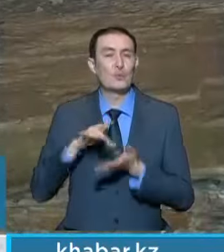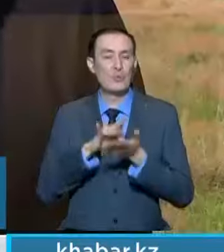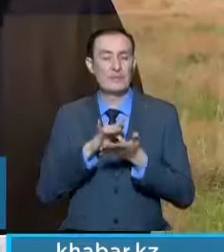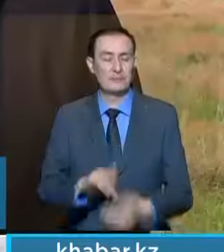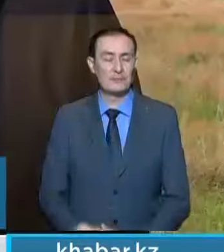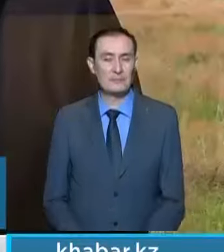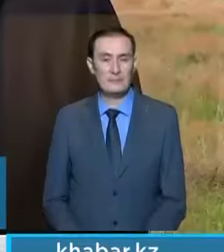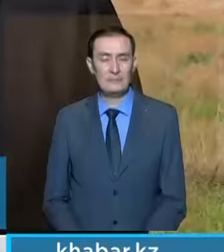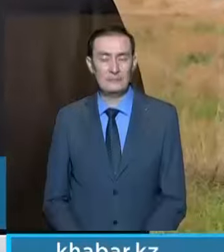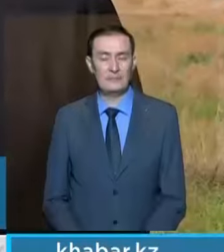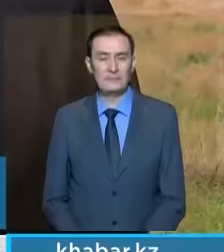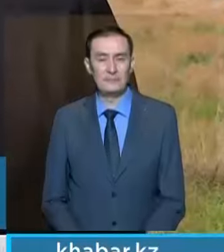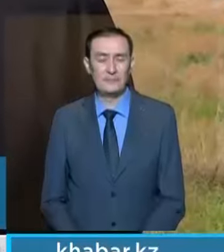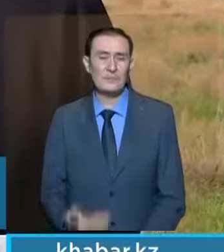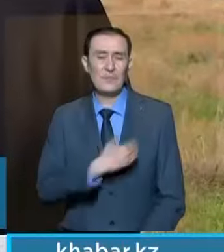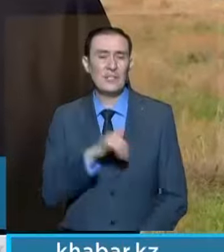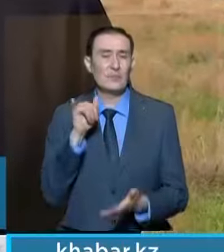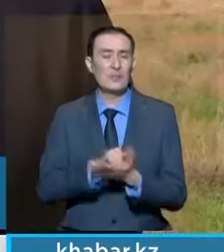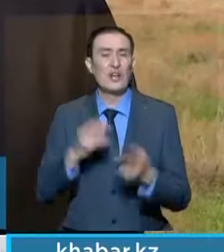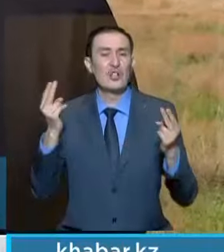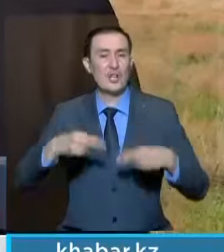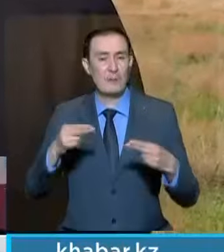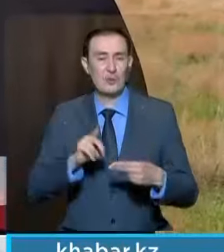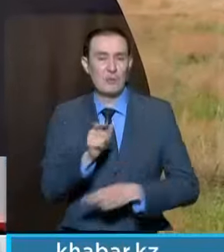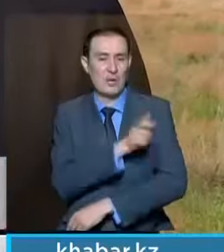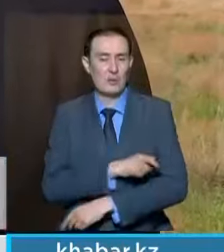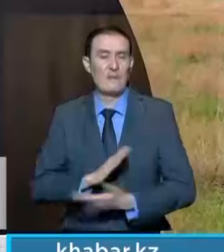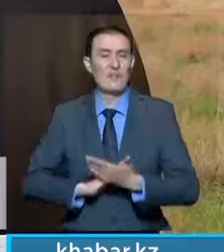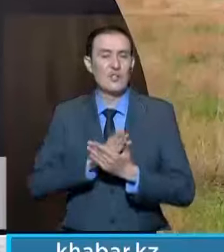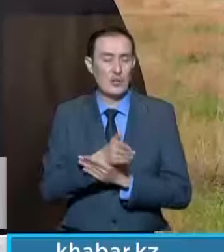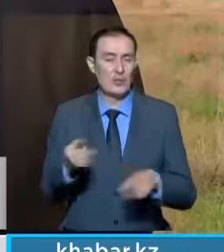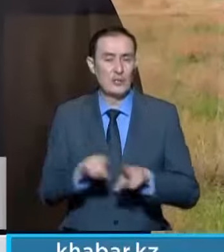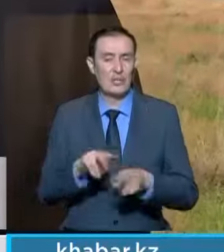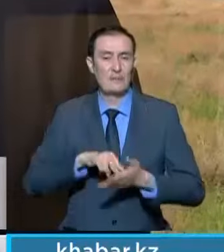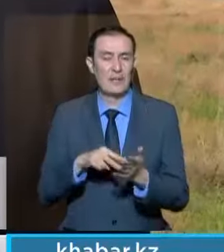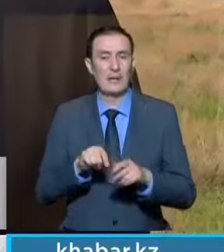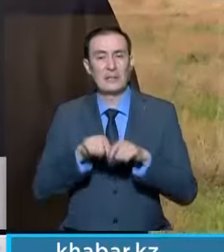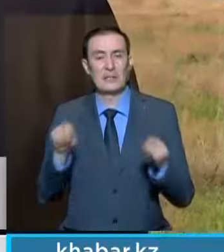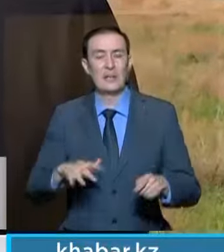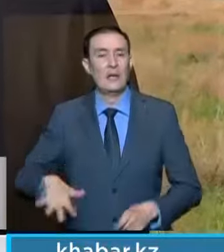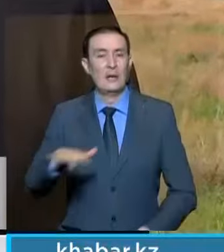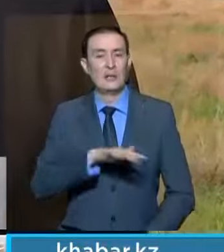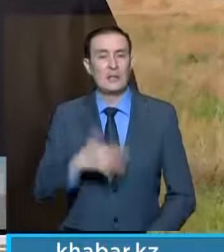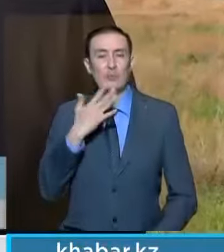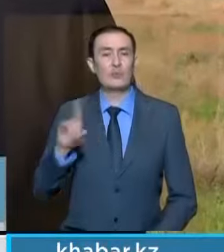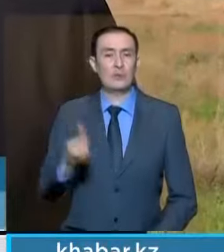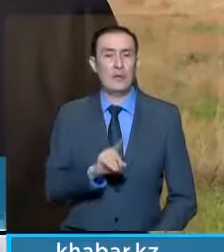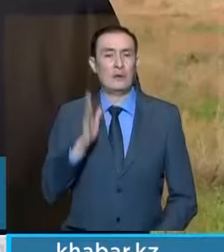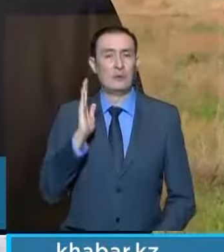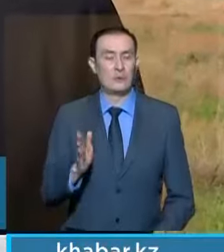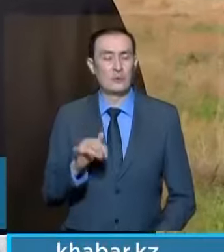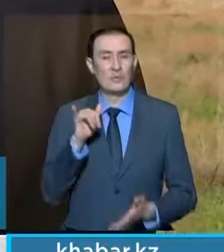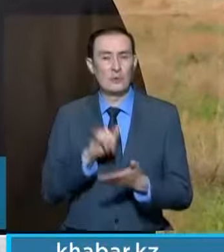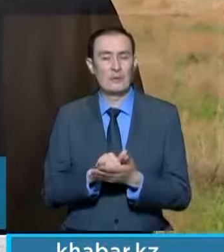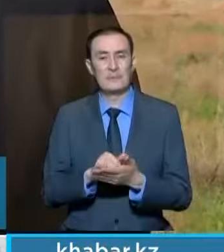туристов. Хотим установить шлагбаум для контроля въезжающих. Также в планах открыть на этой территории музей, в котором будут